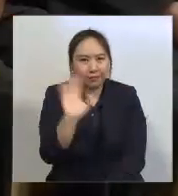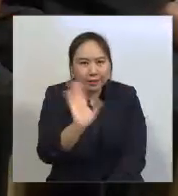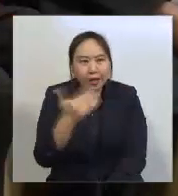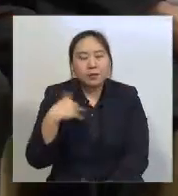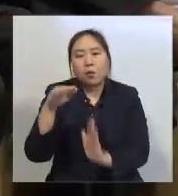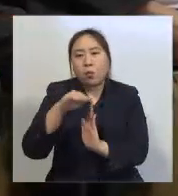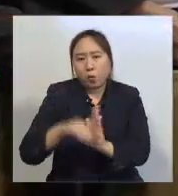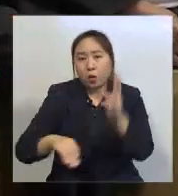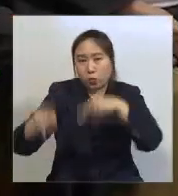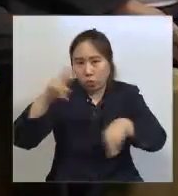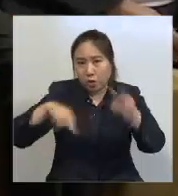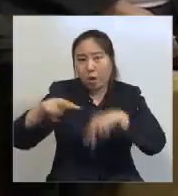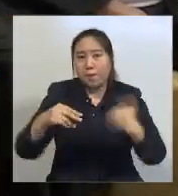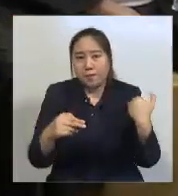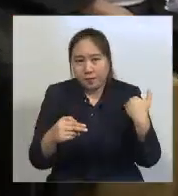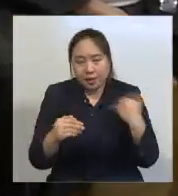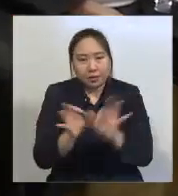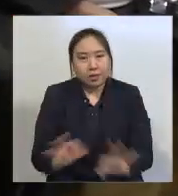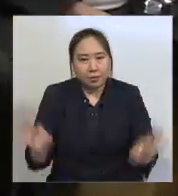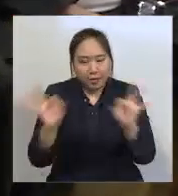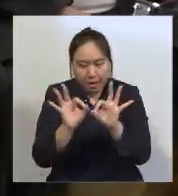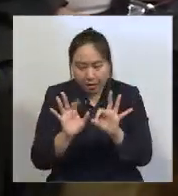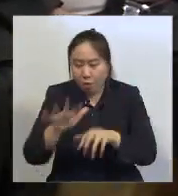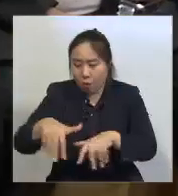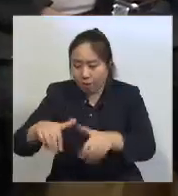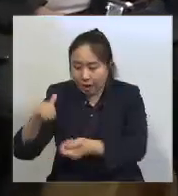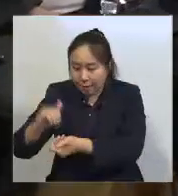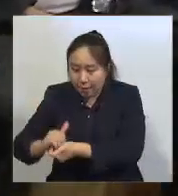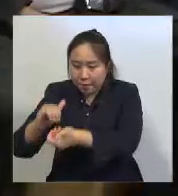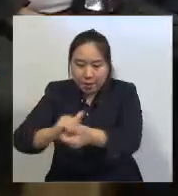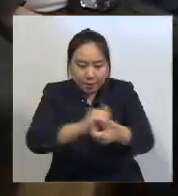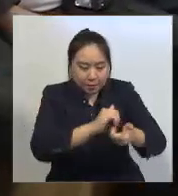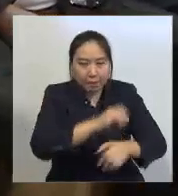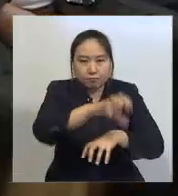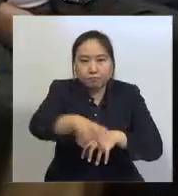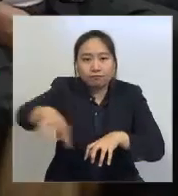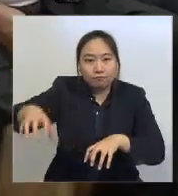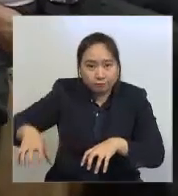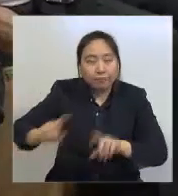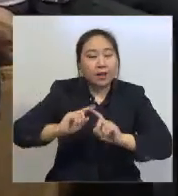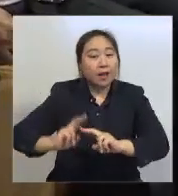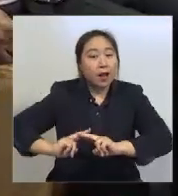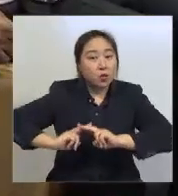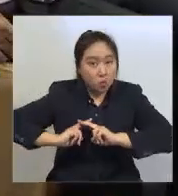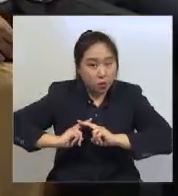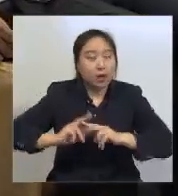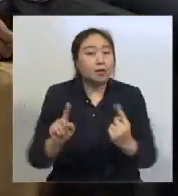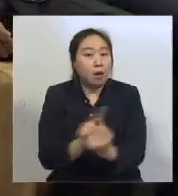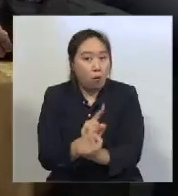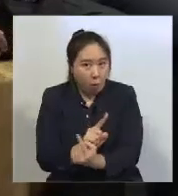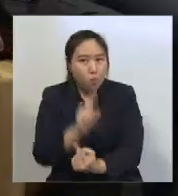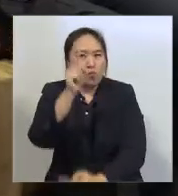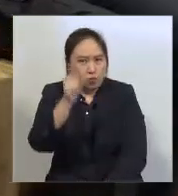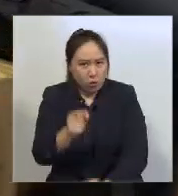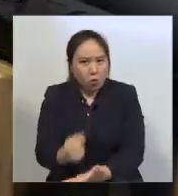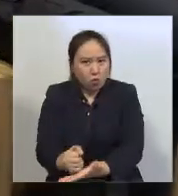บวนการในการตรวจสอบที่มุ่งเน้นการสร้างเครือข่ายประชารัฐในทุกพื้นที่แต่ภาคเอกชนและภาคประชาสังคมต้องเข้าม